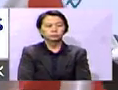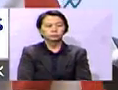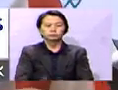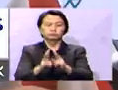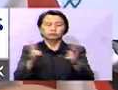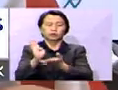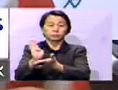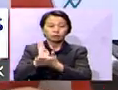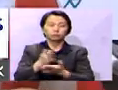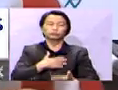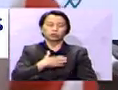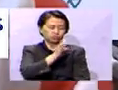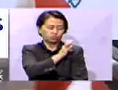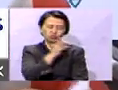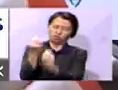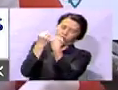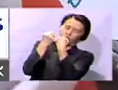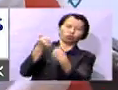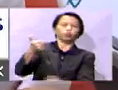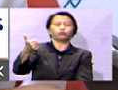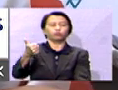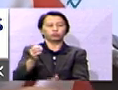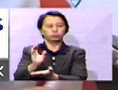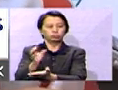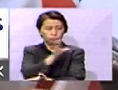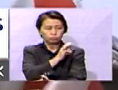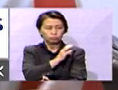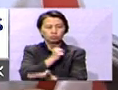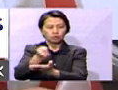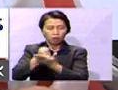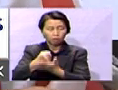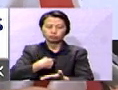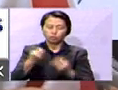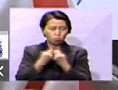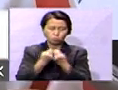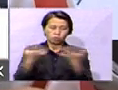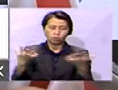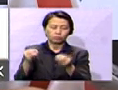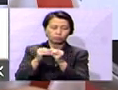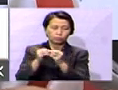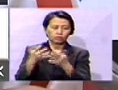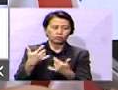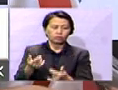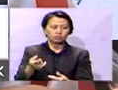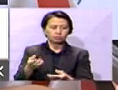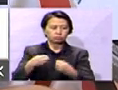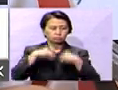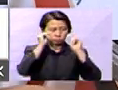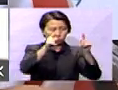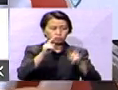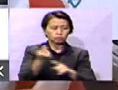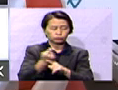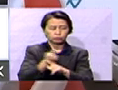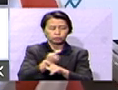Paling membantu saya coach saya lah. Coach MSN, ISN, they all help more. MSN let me go out to training,